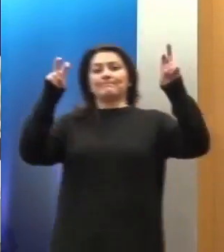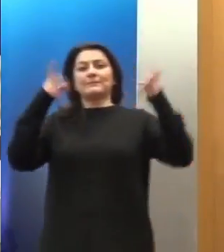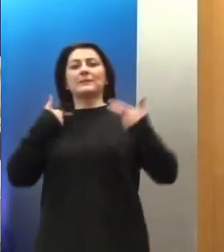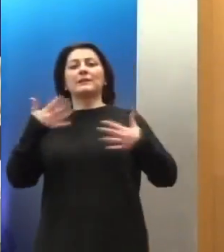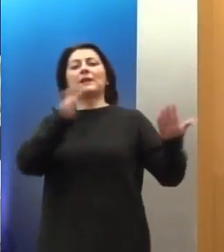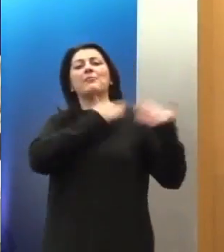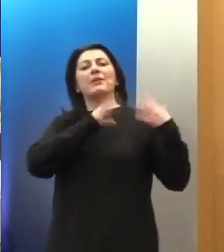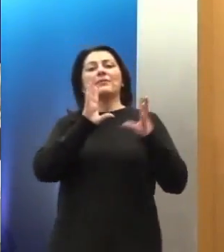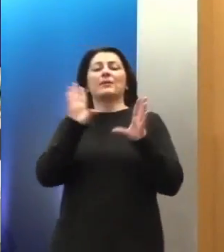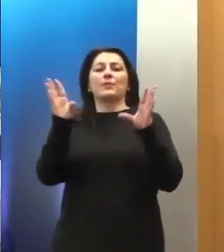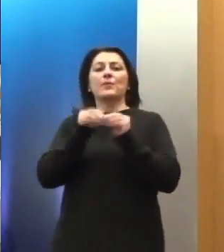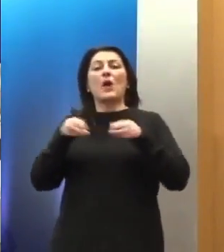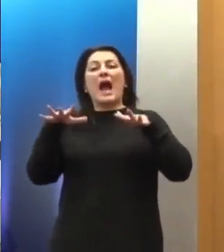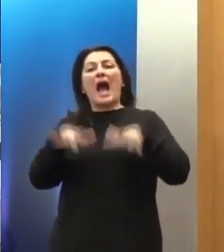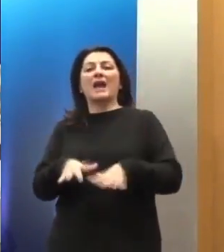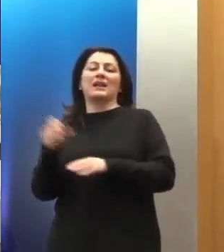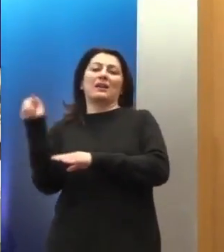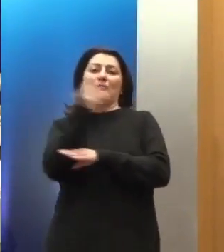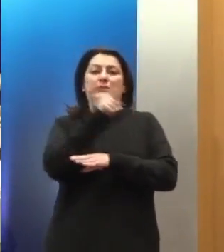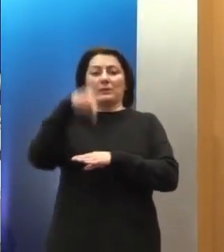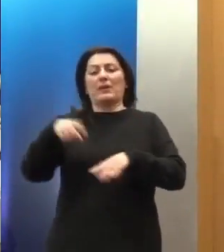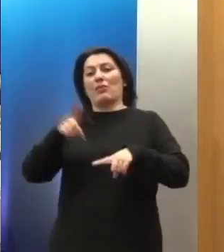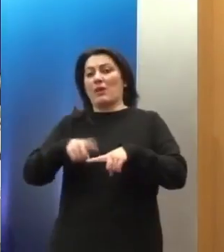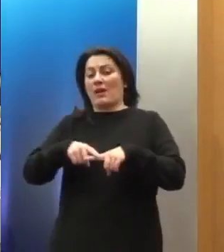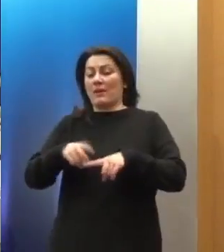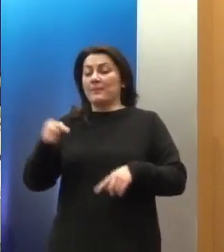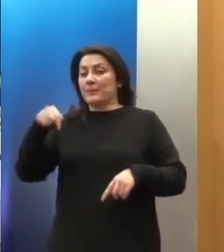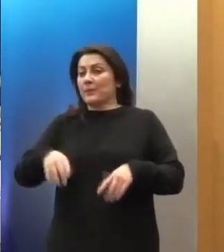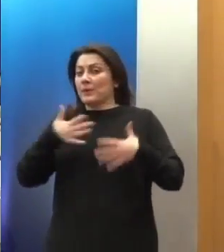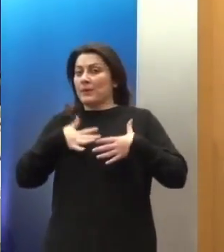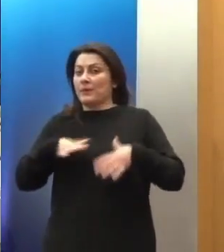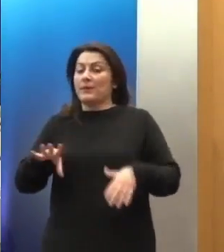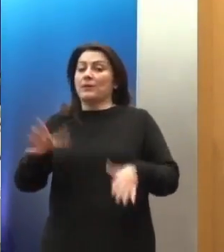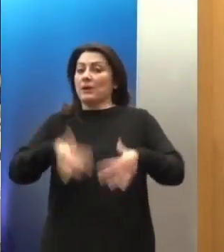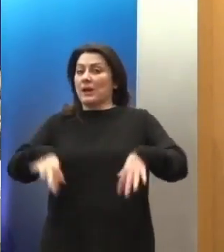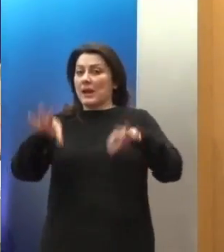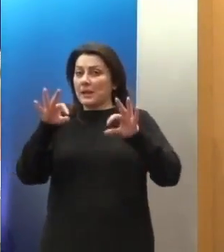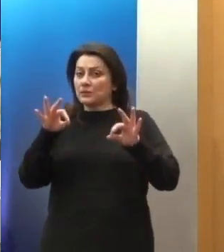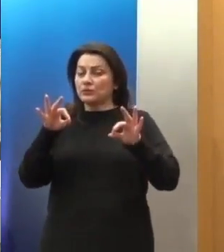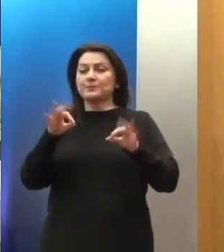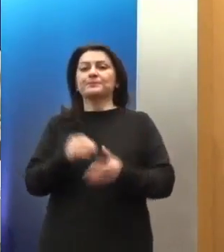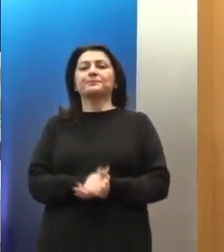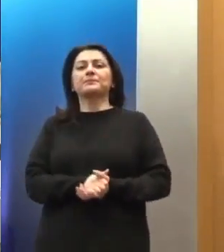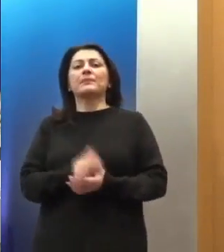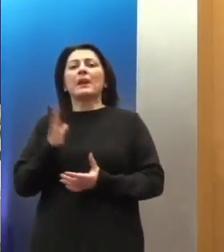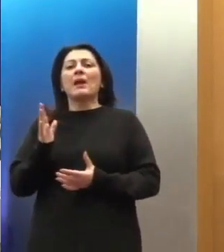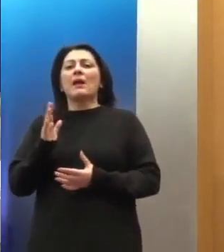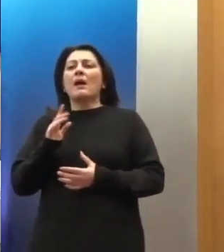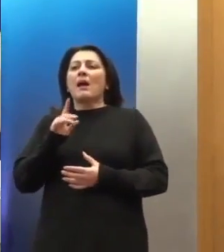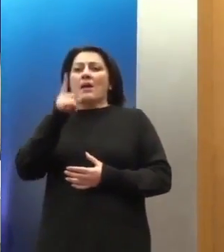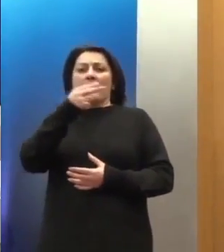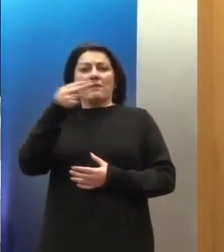χώρα», θέλω να ξεκινήσω με κάτι που είναι γνωστό σε